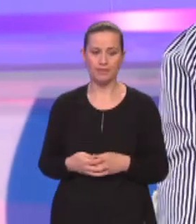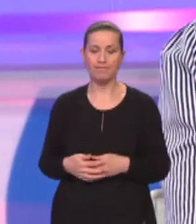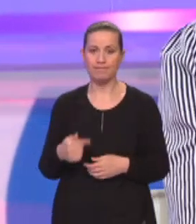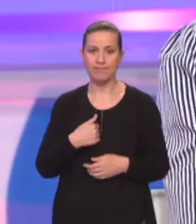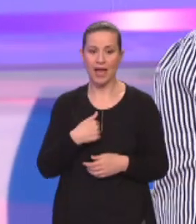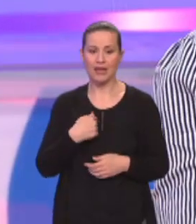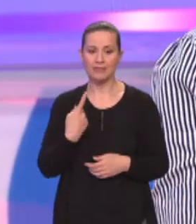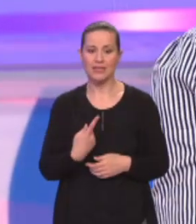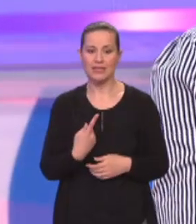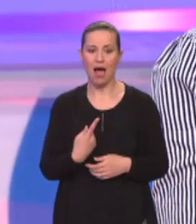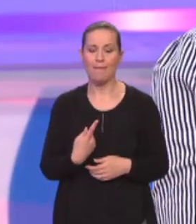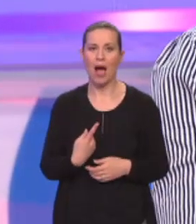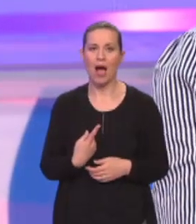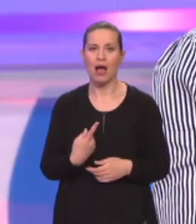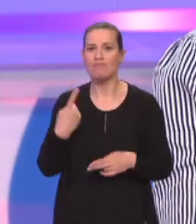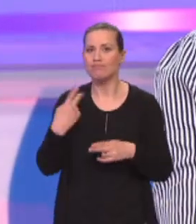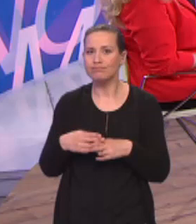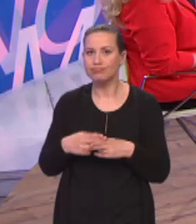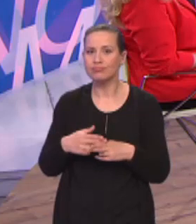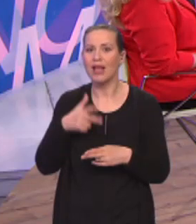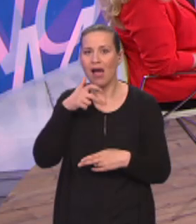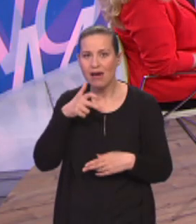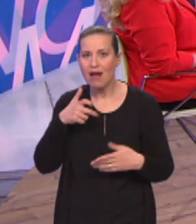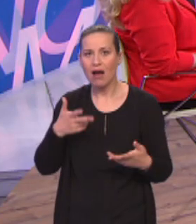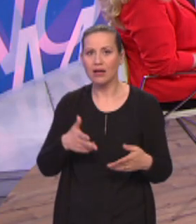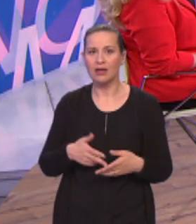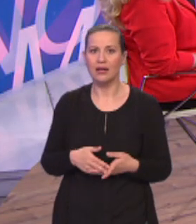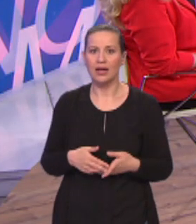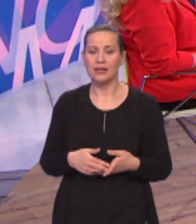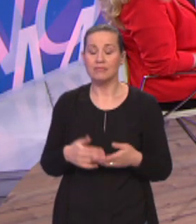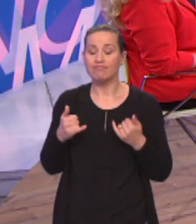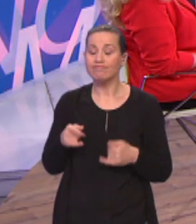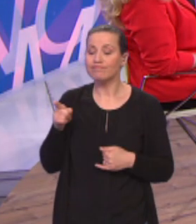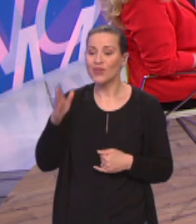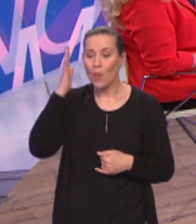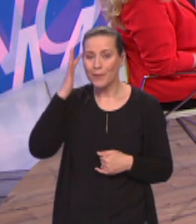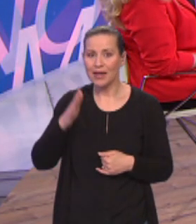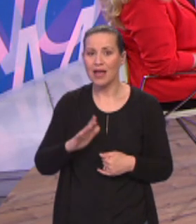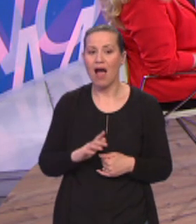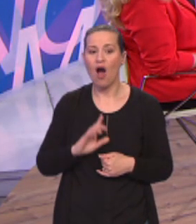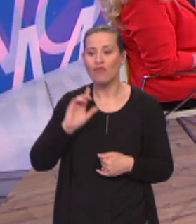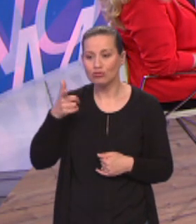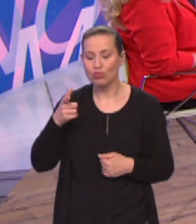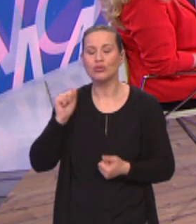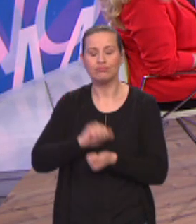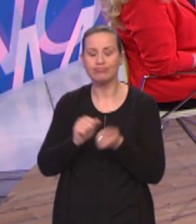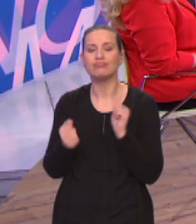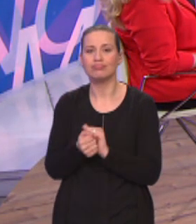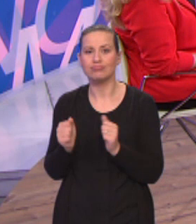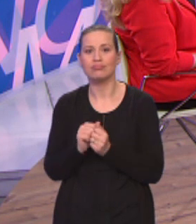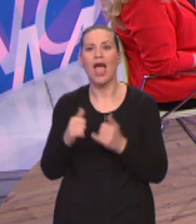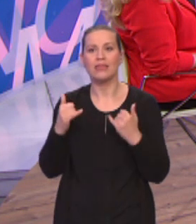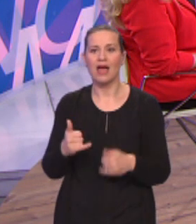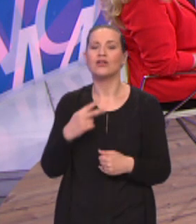sam obolila od karcinoma, tako da to nam je sad trenutno briga. Za ovo sve smo se izborili. Danas u